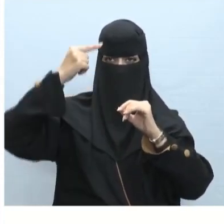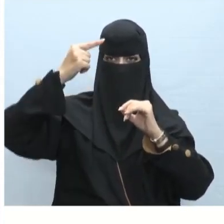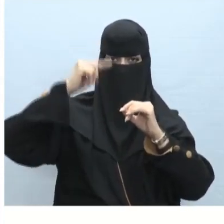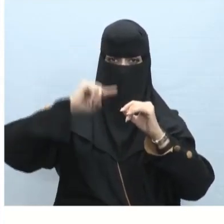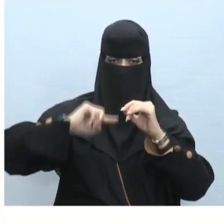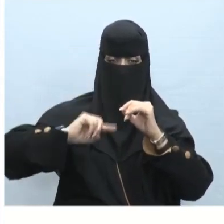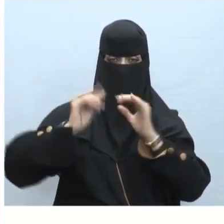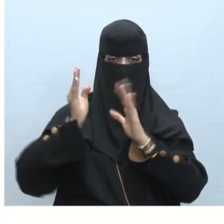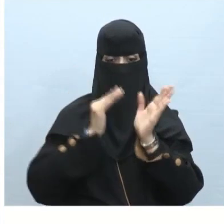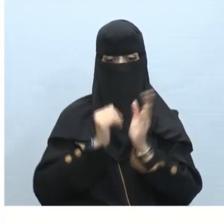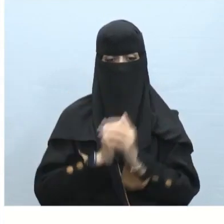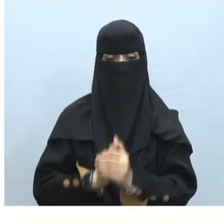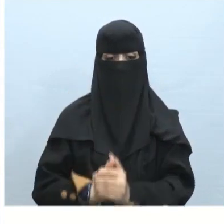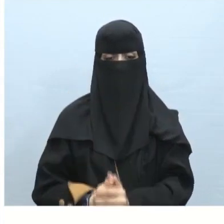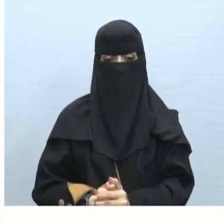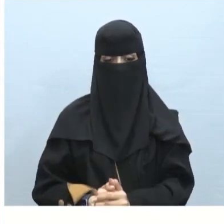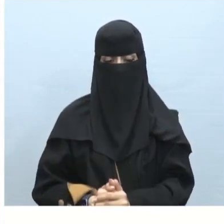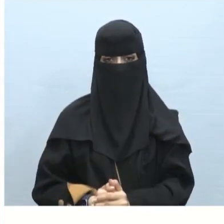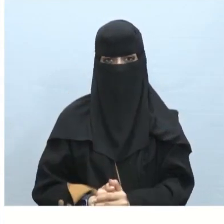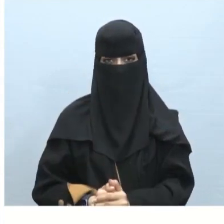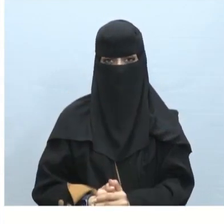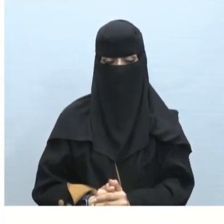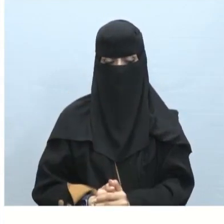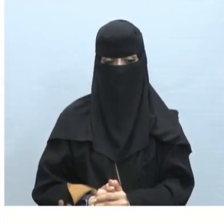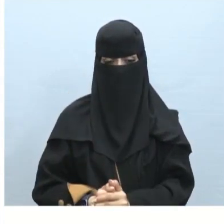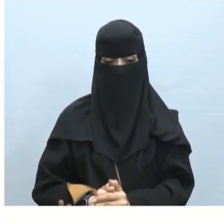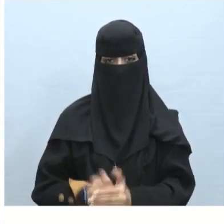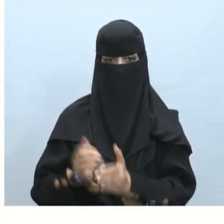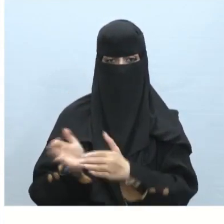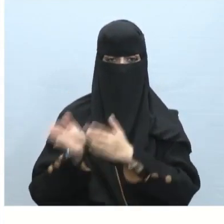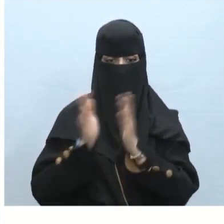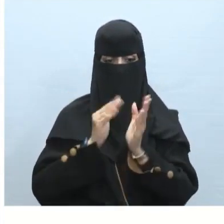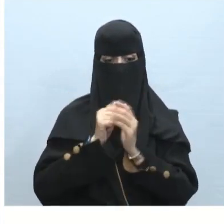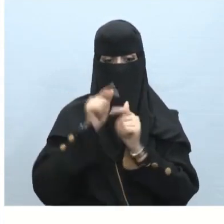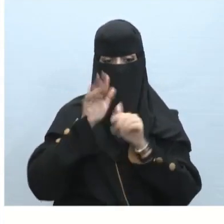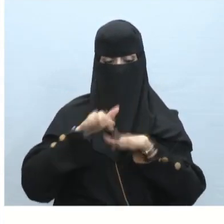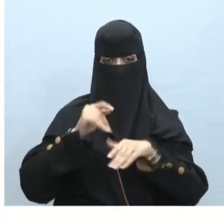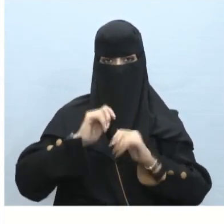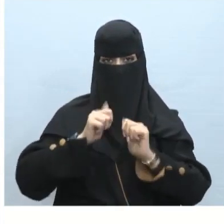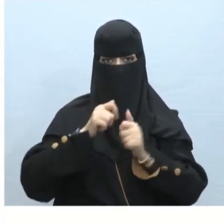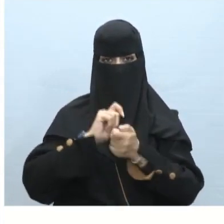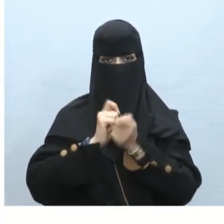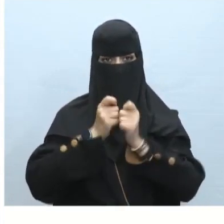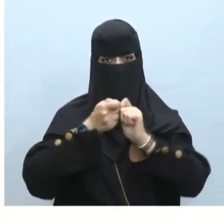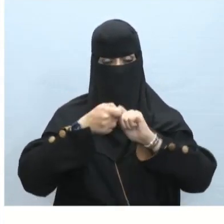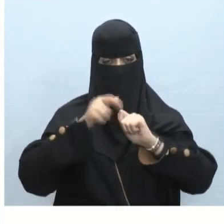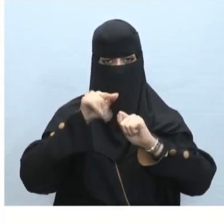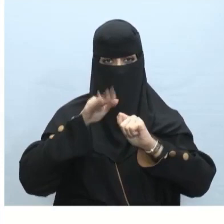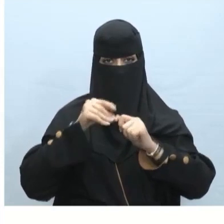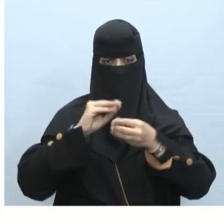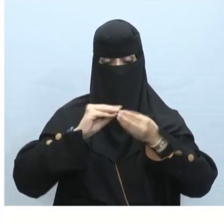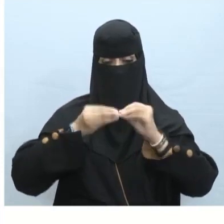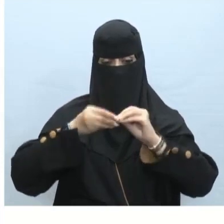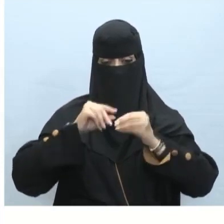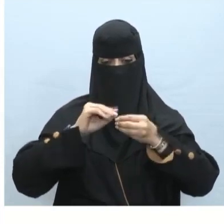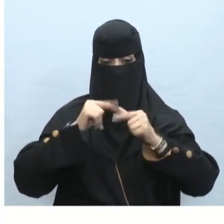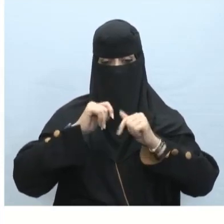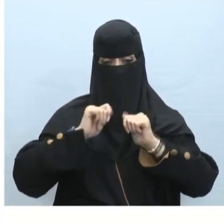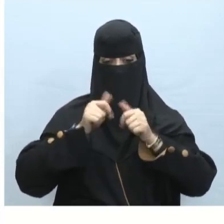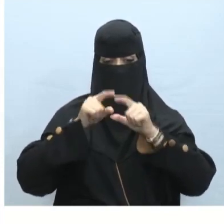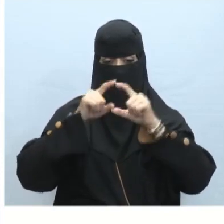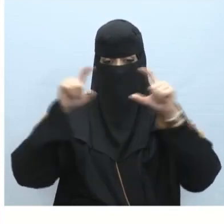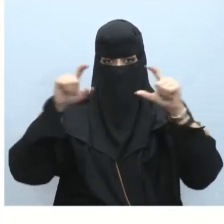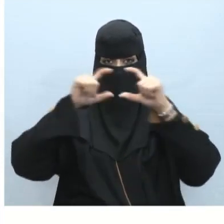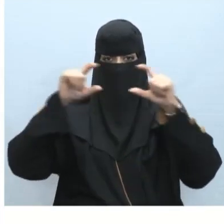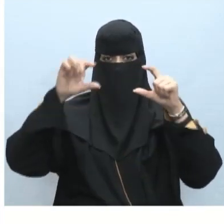للاعلى والتحريك للاسفل ايضا من مجموعه تخطيطات تستطيع